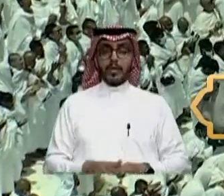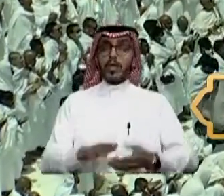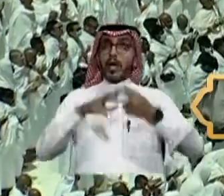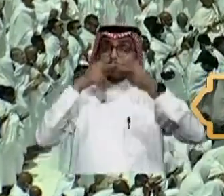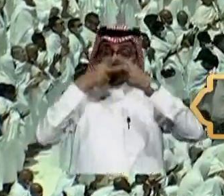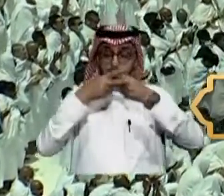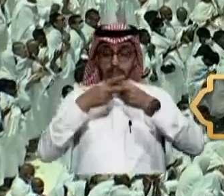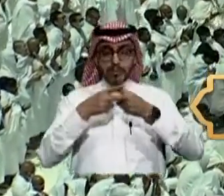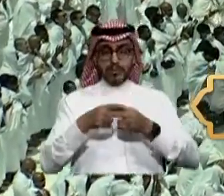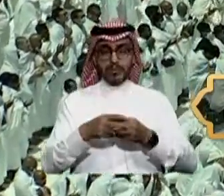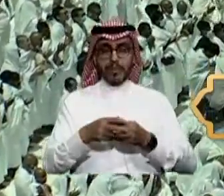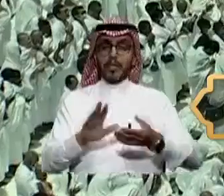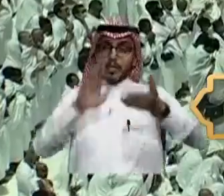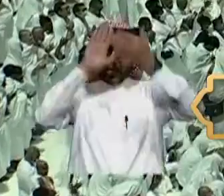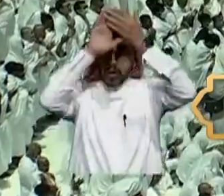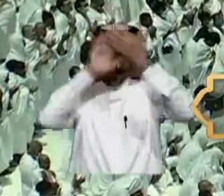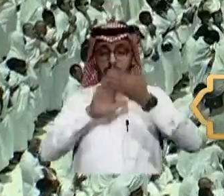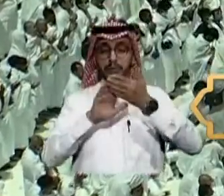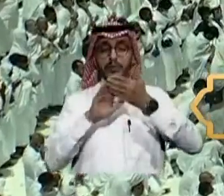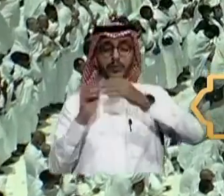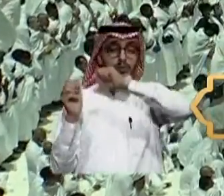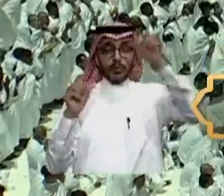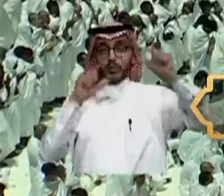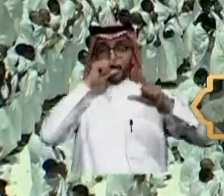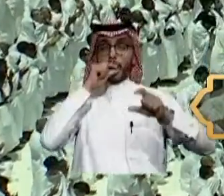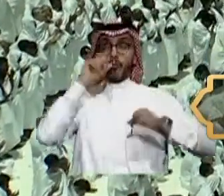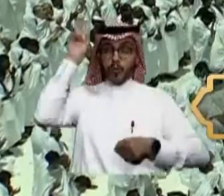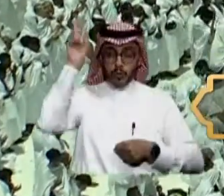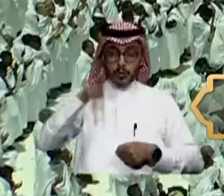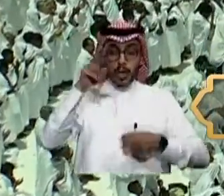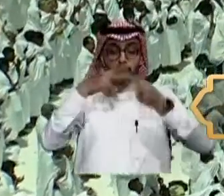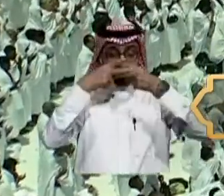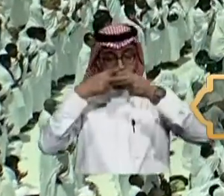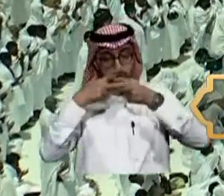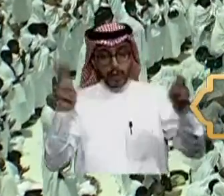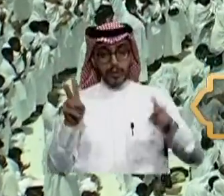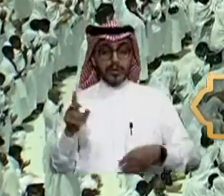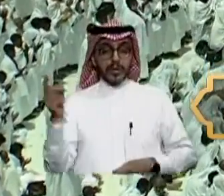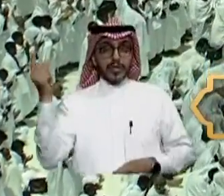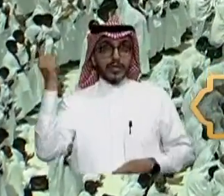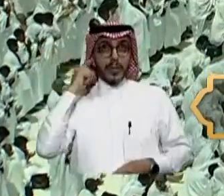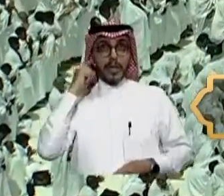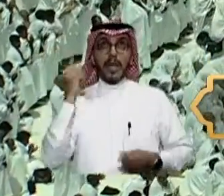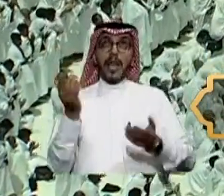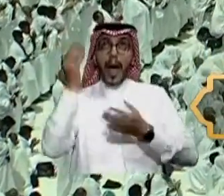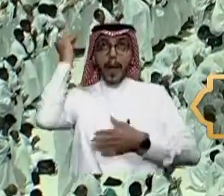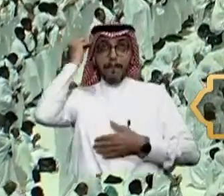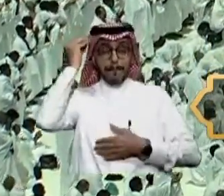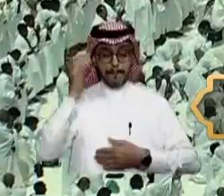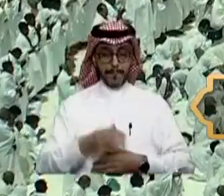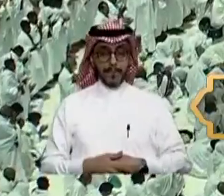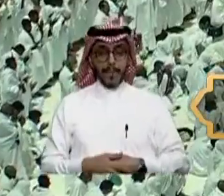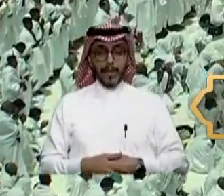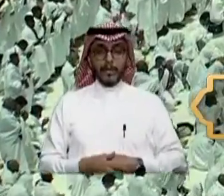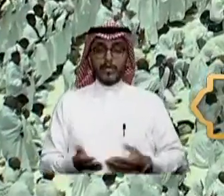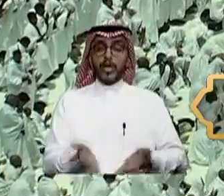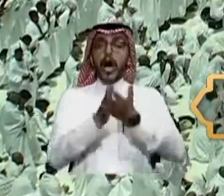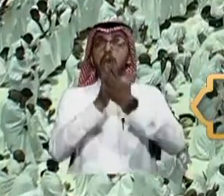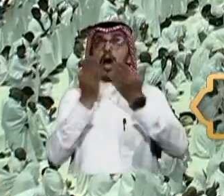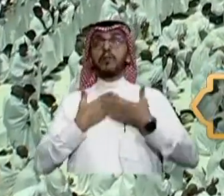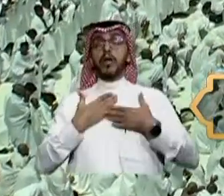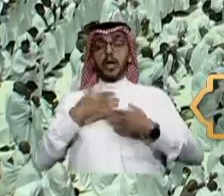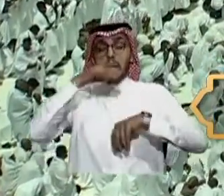تقبل منا الصيام اللهم اعنا على صيام رمضان وقيامه وتقبل منا انك انت السميع العليم اللهم اشف